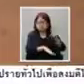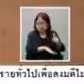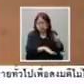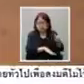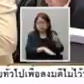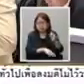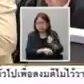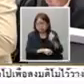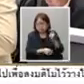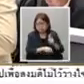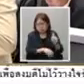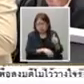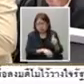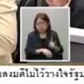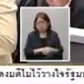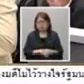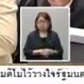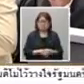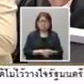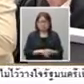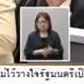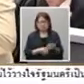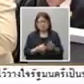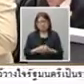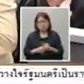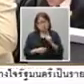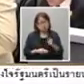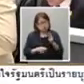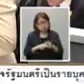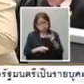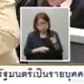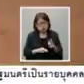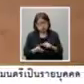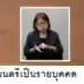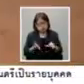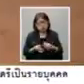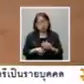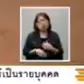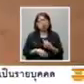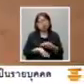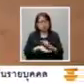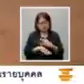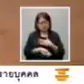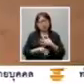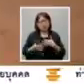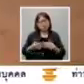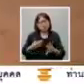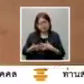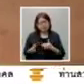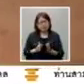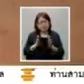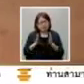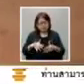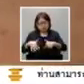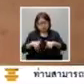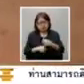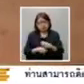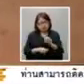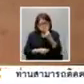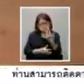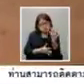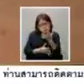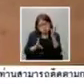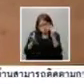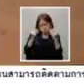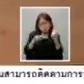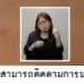ประธานสภาเป็นหรือเปล่าครับท่านเสื่อมเสียครับ ไม่เป็นไรครับพี่น้องประชาชนฟังอยู่นะ